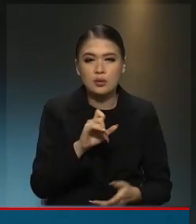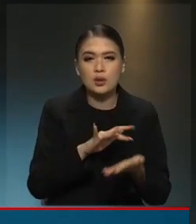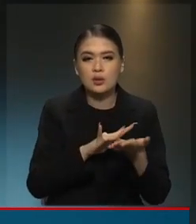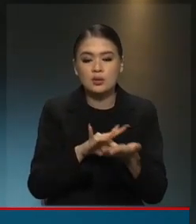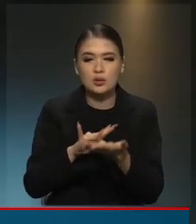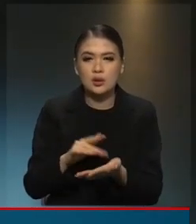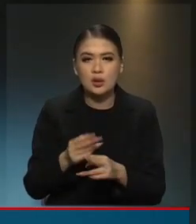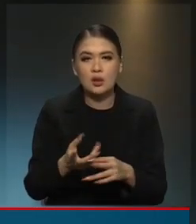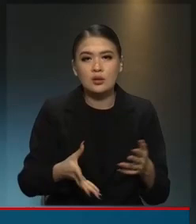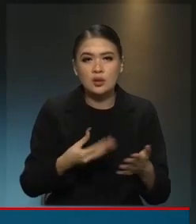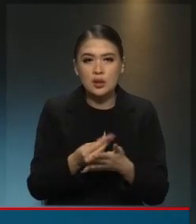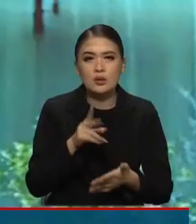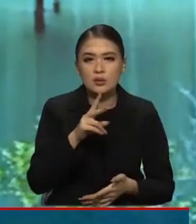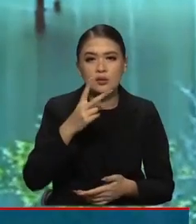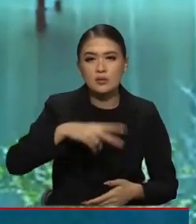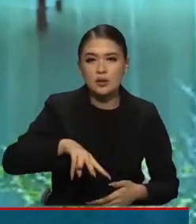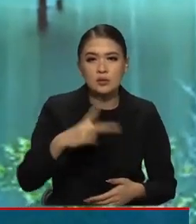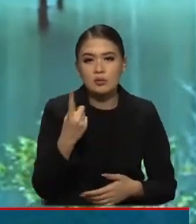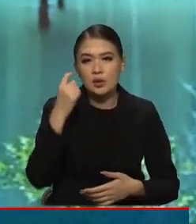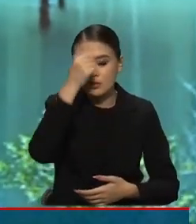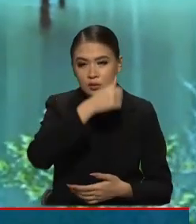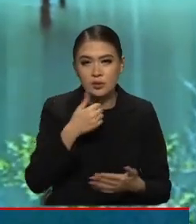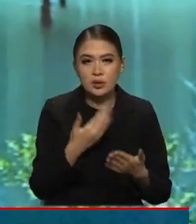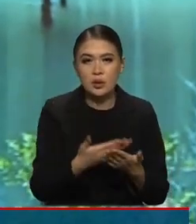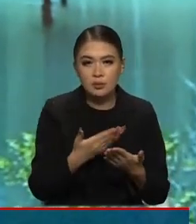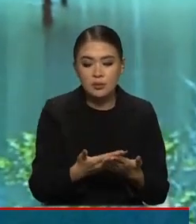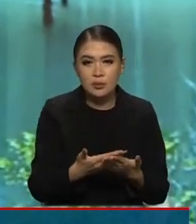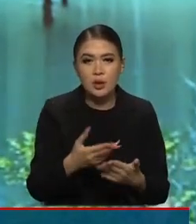если возьмем 2021 год,